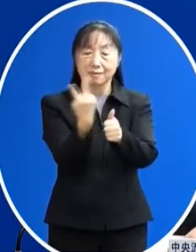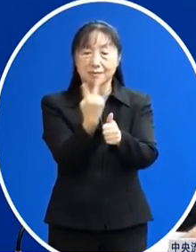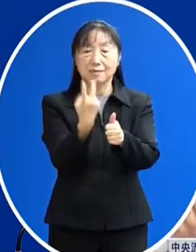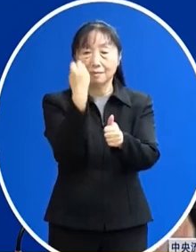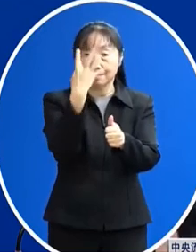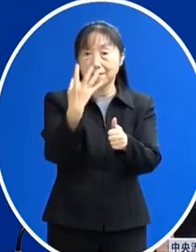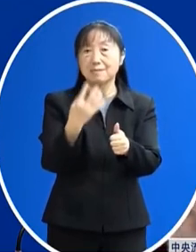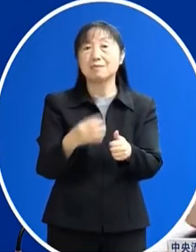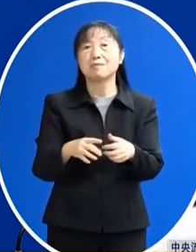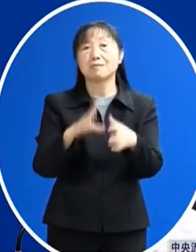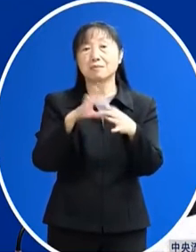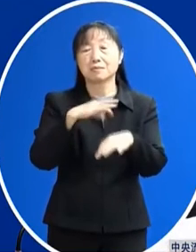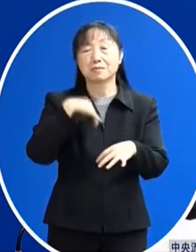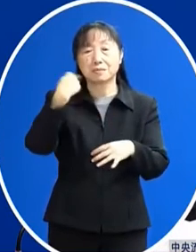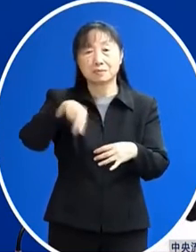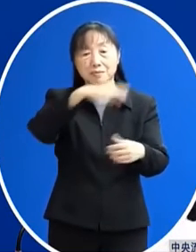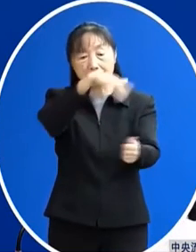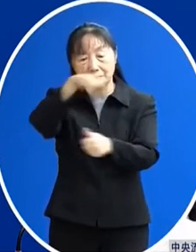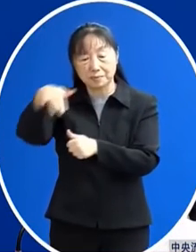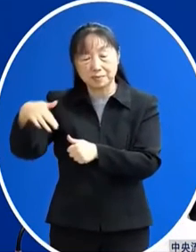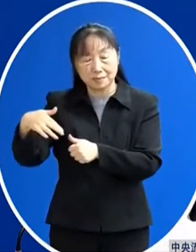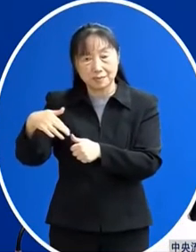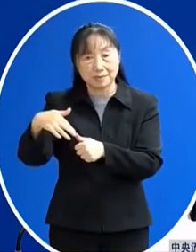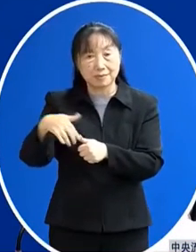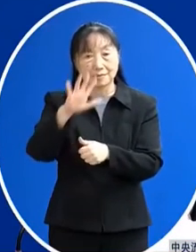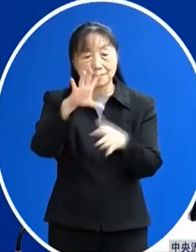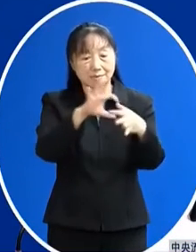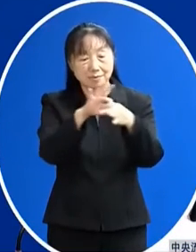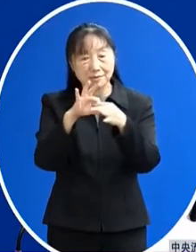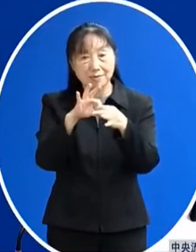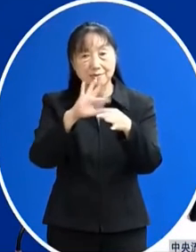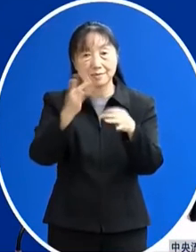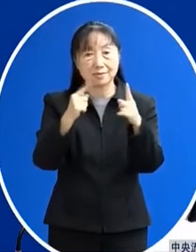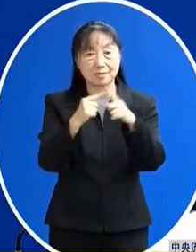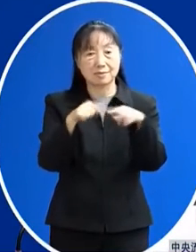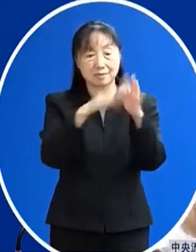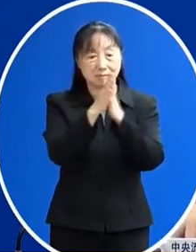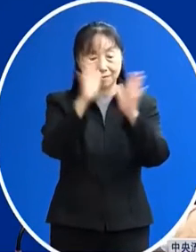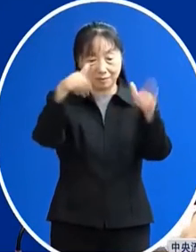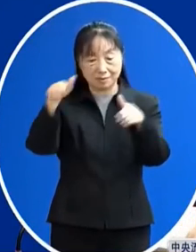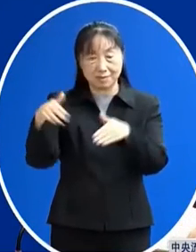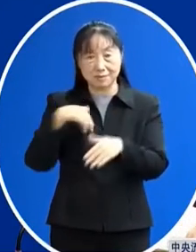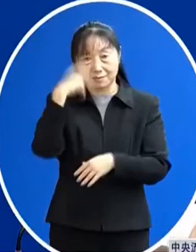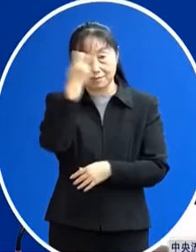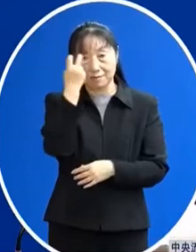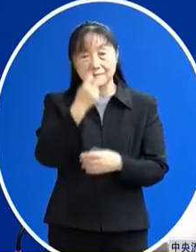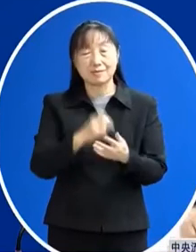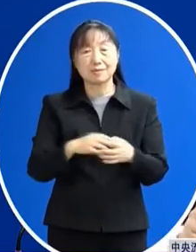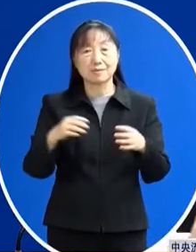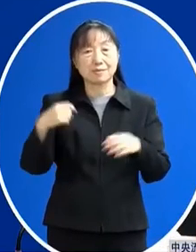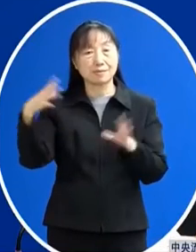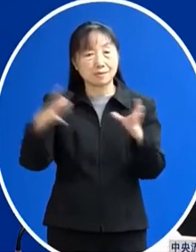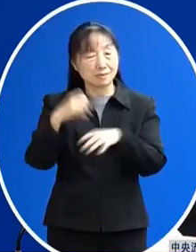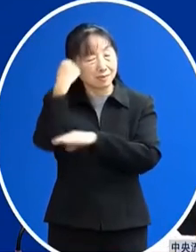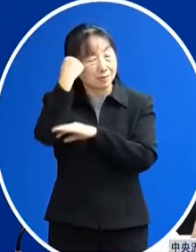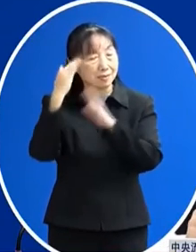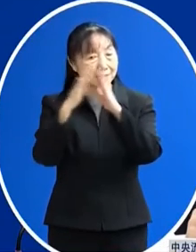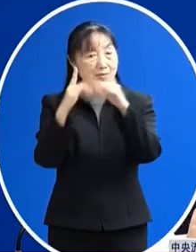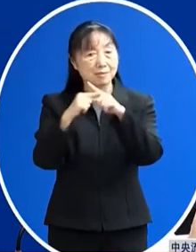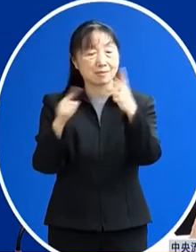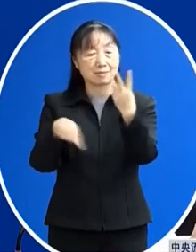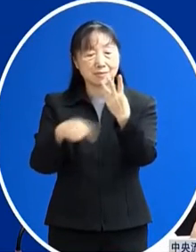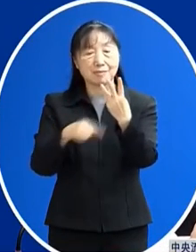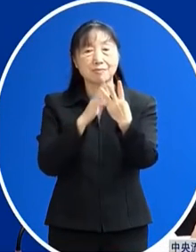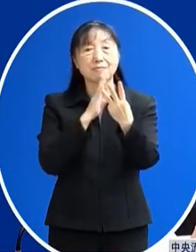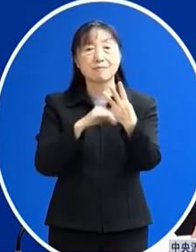所以也框列了他们周围的这个相关的人员来做采检，同住家人总共有三位，